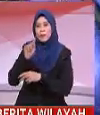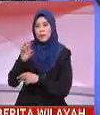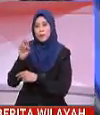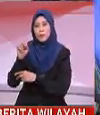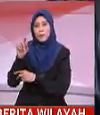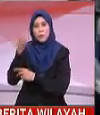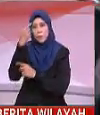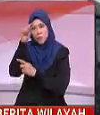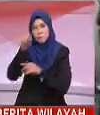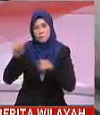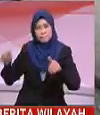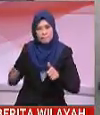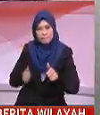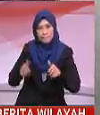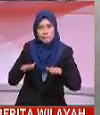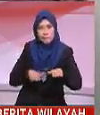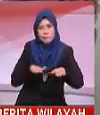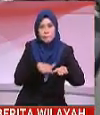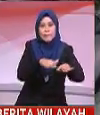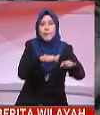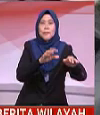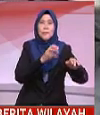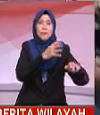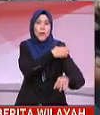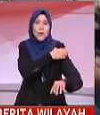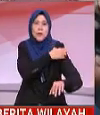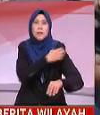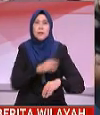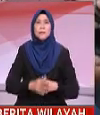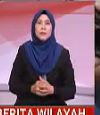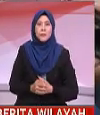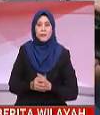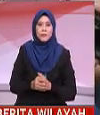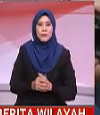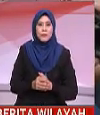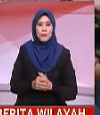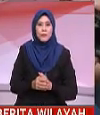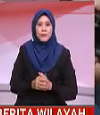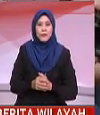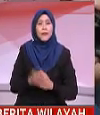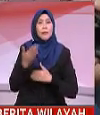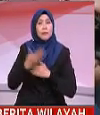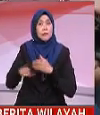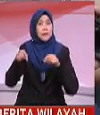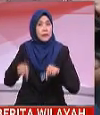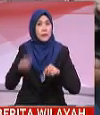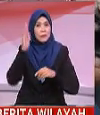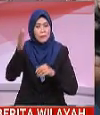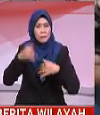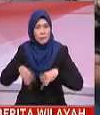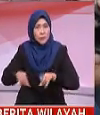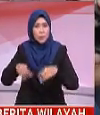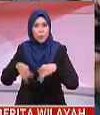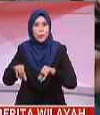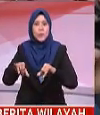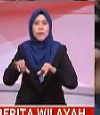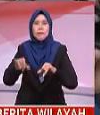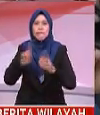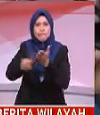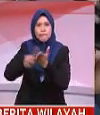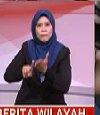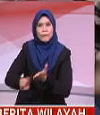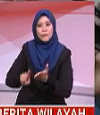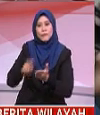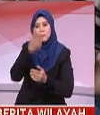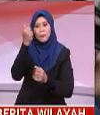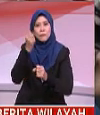bagi mengekori pihak berkuasa. Bahawa selepas daripada ini kita akan teruskan lagi supaya